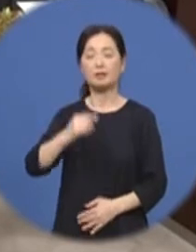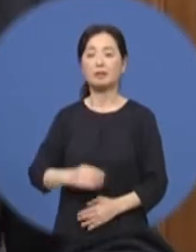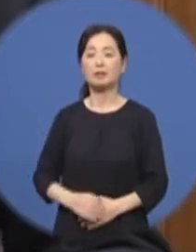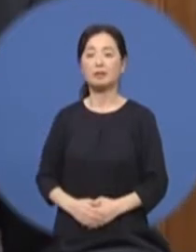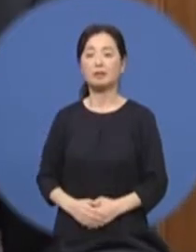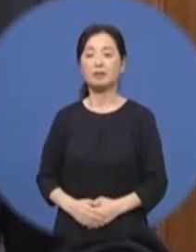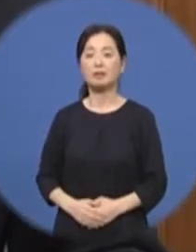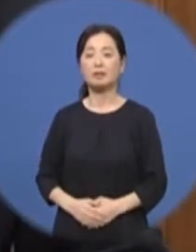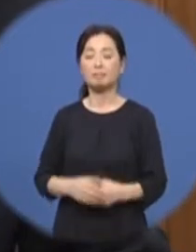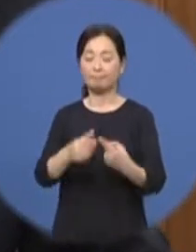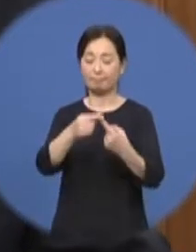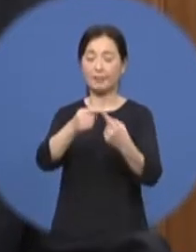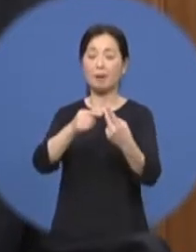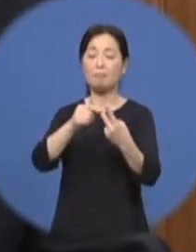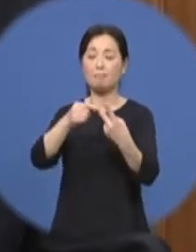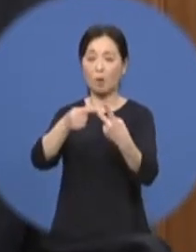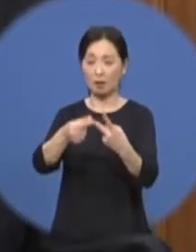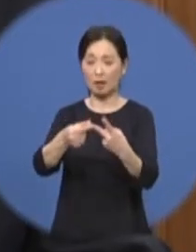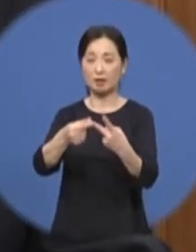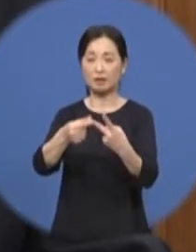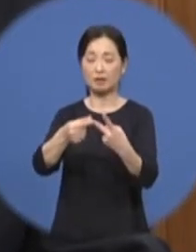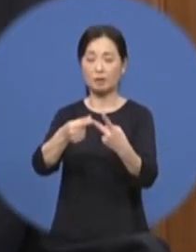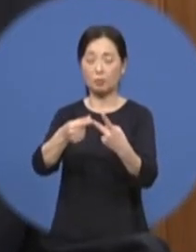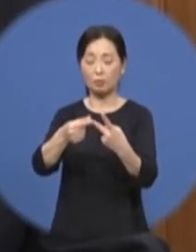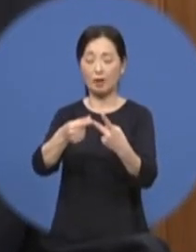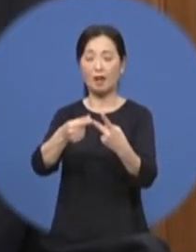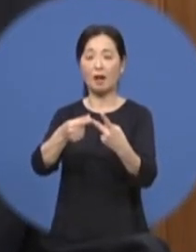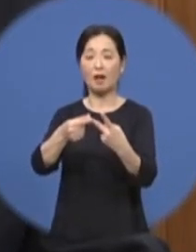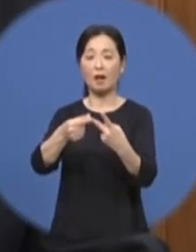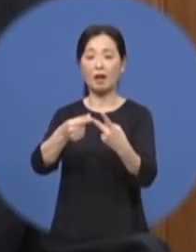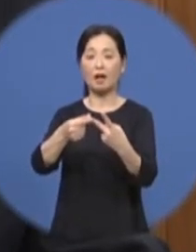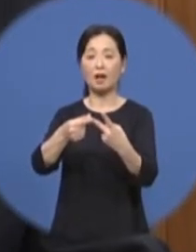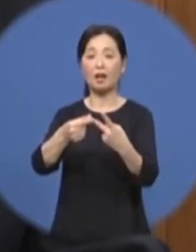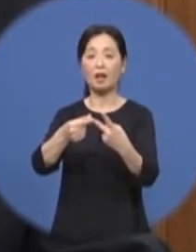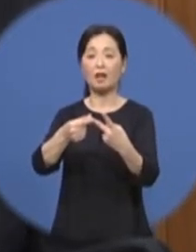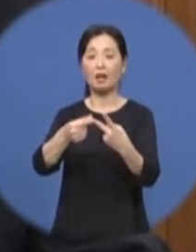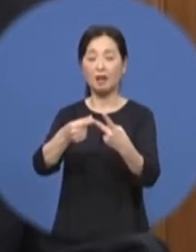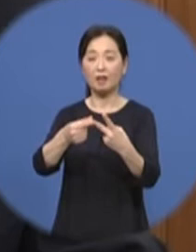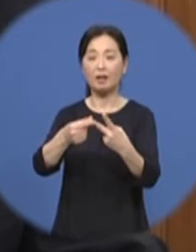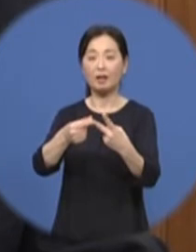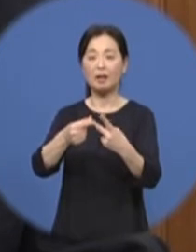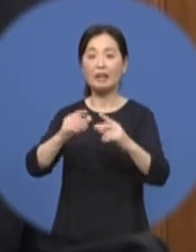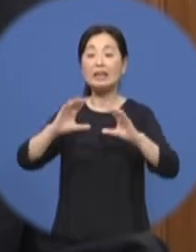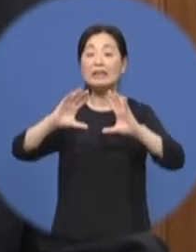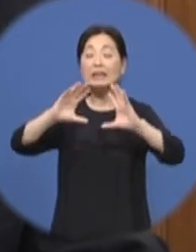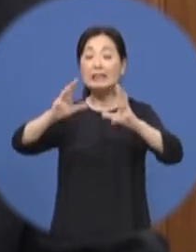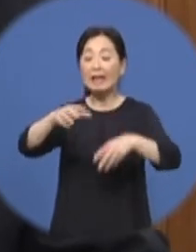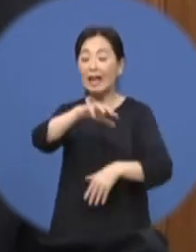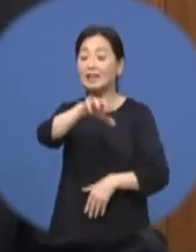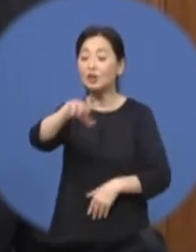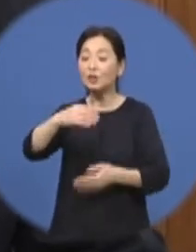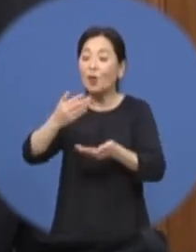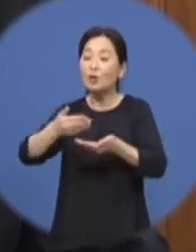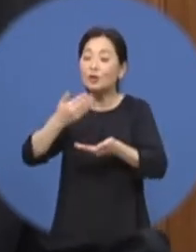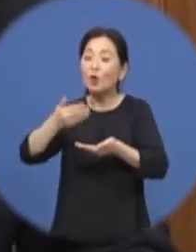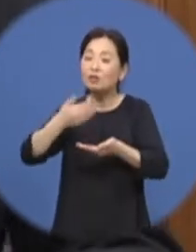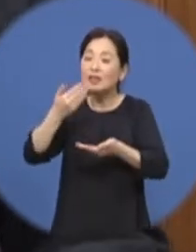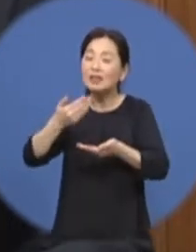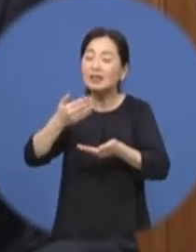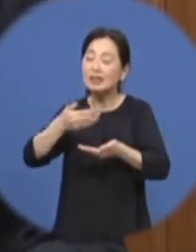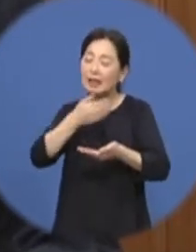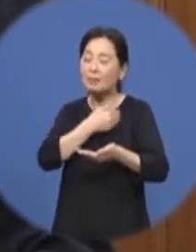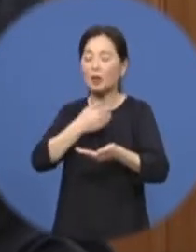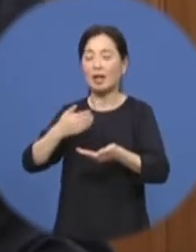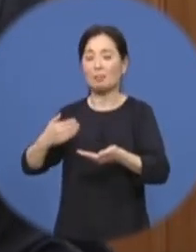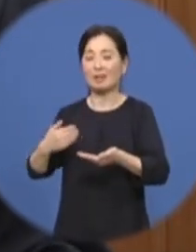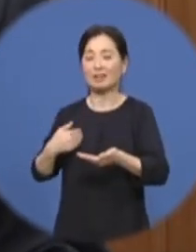と、うん、はいはい、もう一つはね、なんせ世界中の料理が出るんですね。 そう です。これがね、